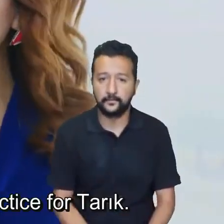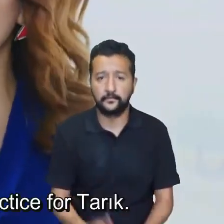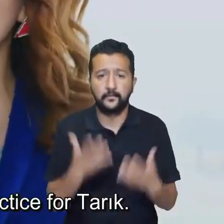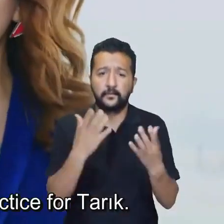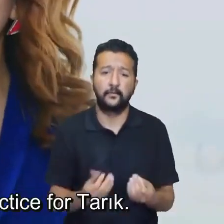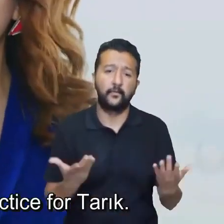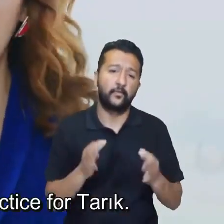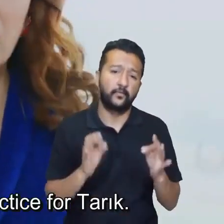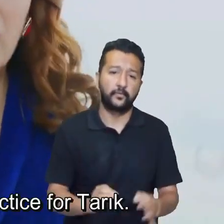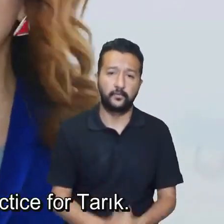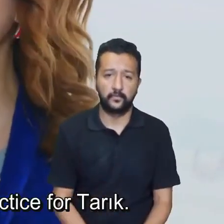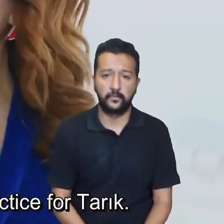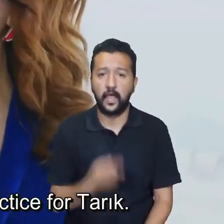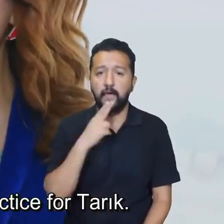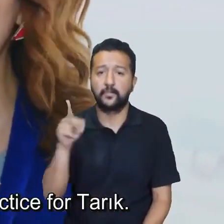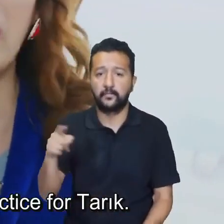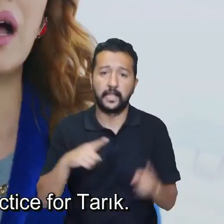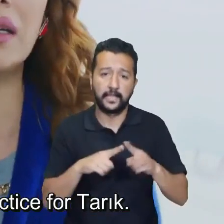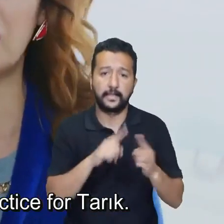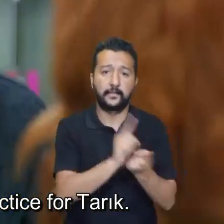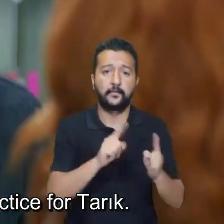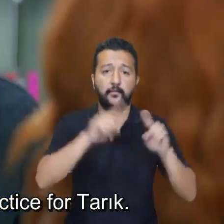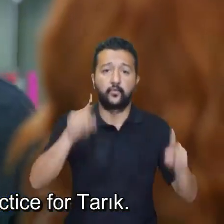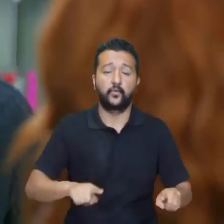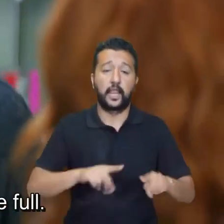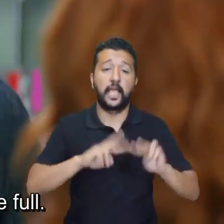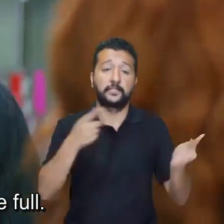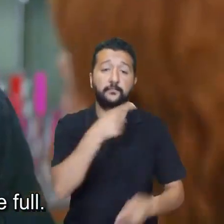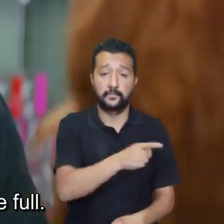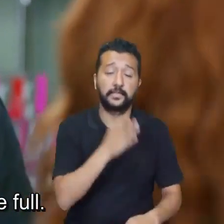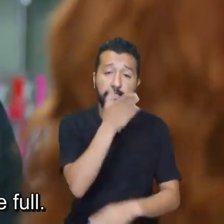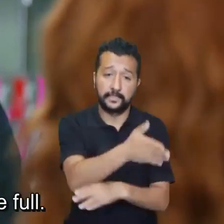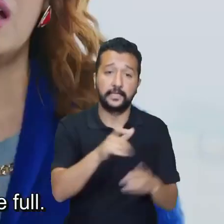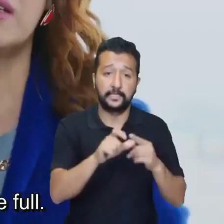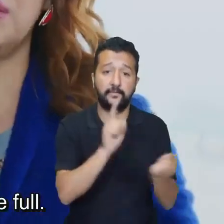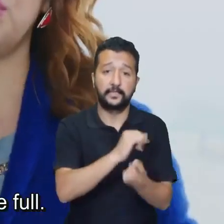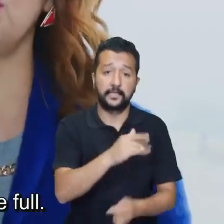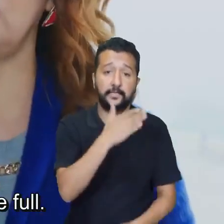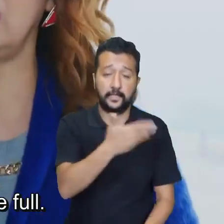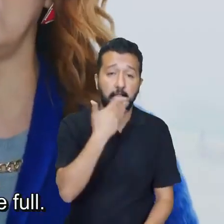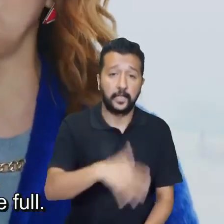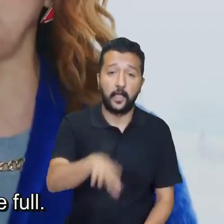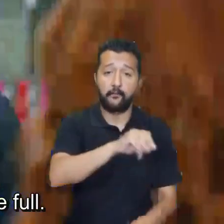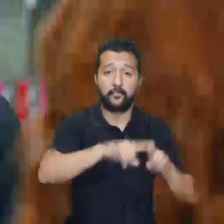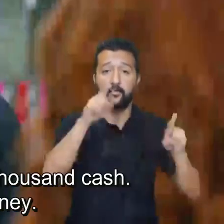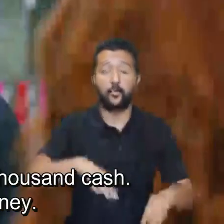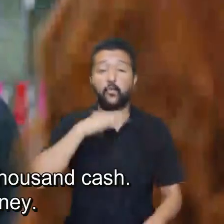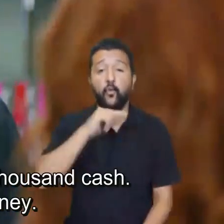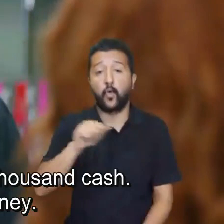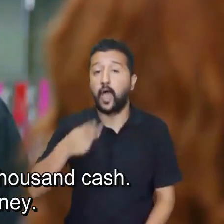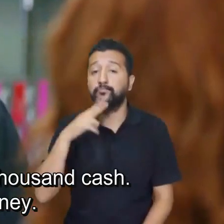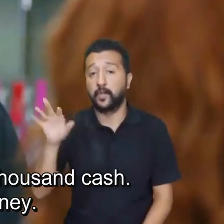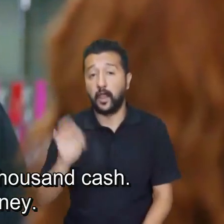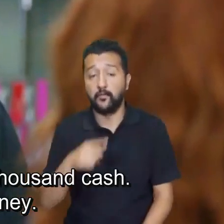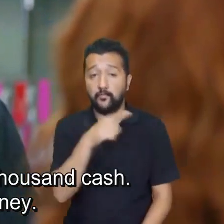Lan ne olsun işte. Ablam Tarık'a muayenehane açacakmış. Gittik Şevket'in yanına. Dedi bütün dükkanlar dolu. Ablam